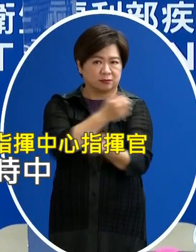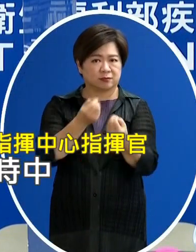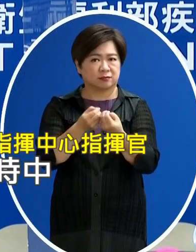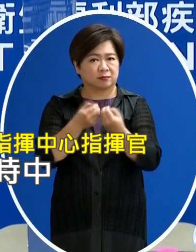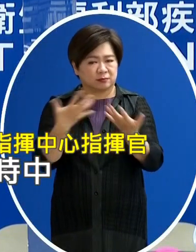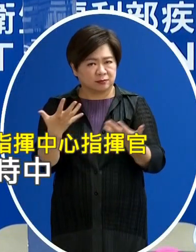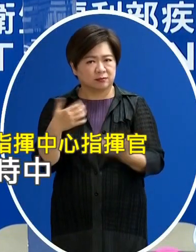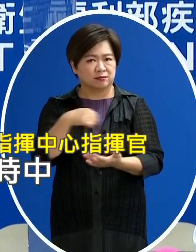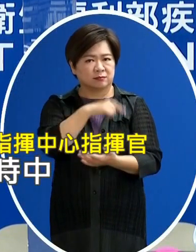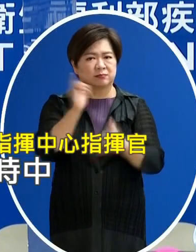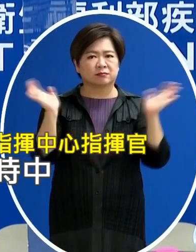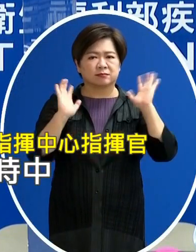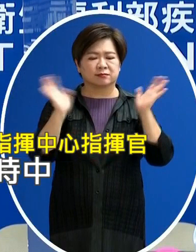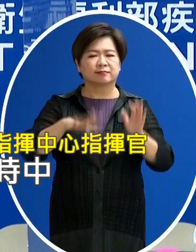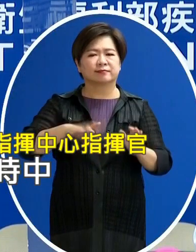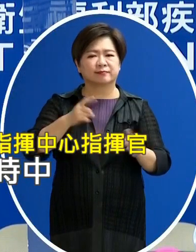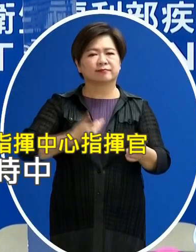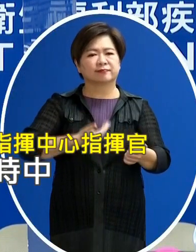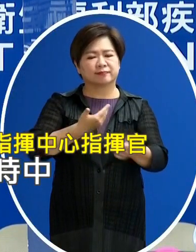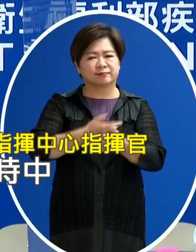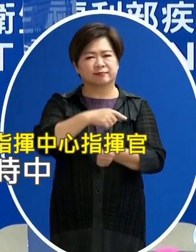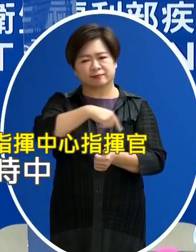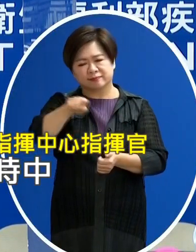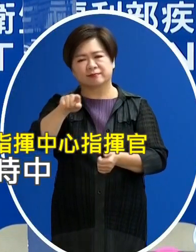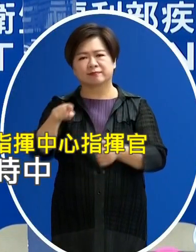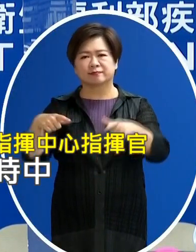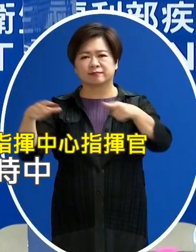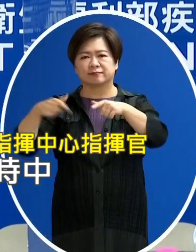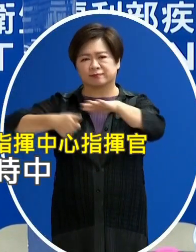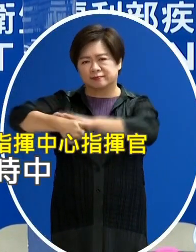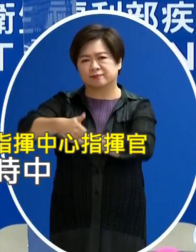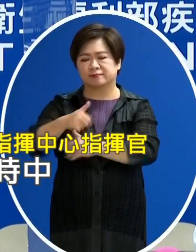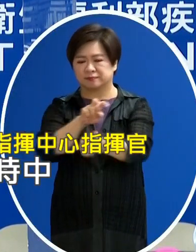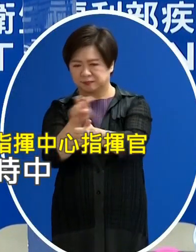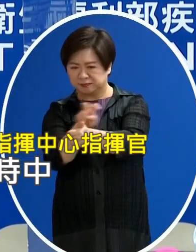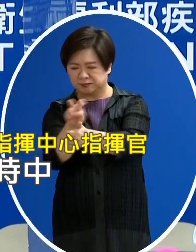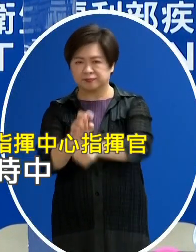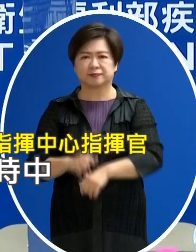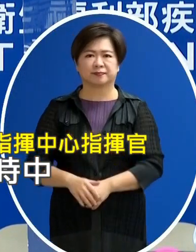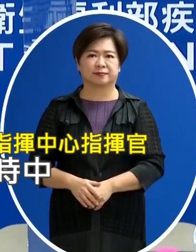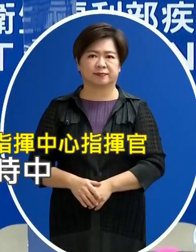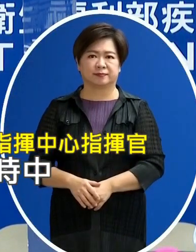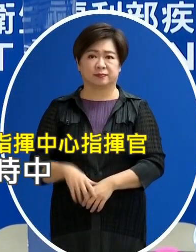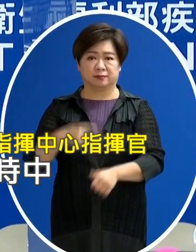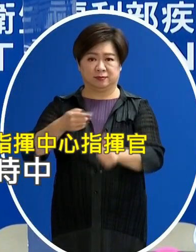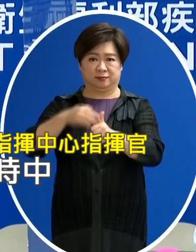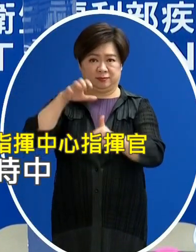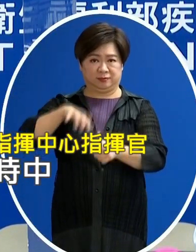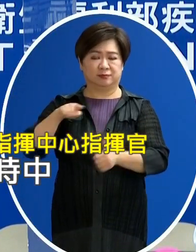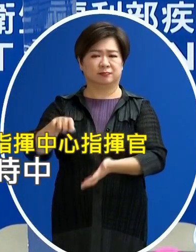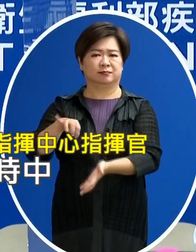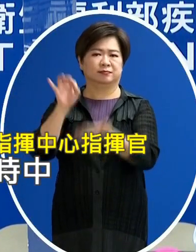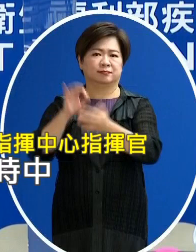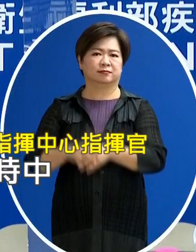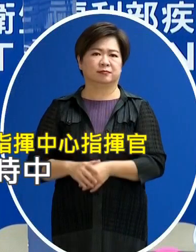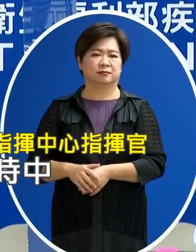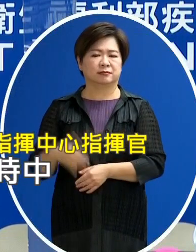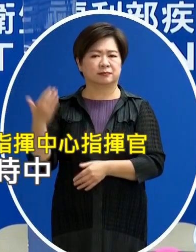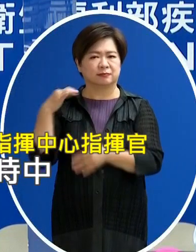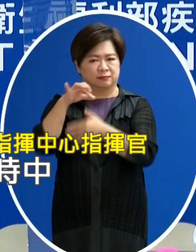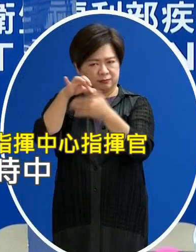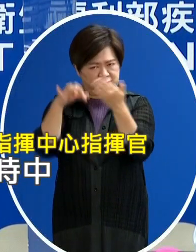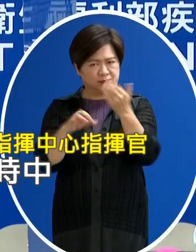女优先安排到园照顾，好，所以这是哈教育单位哈在原来的一个规